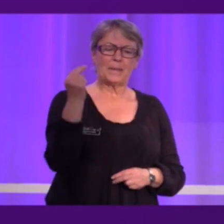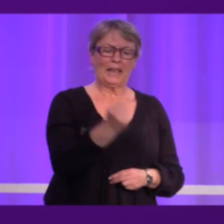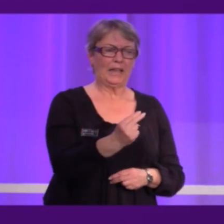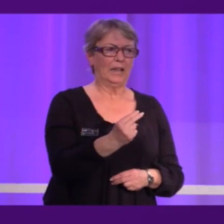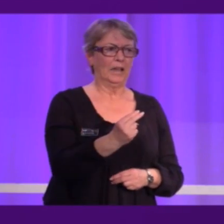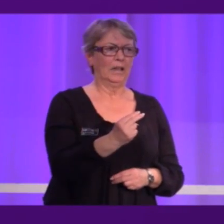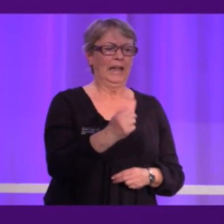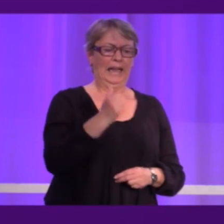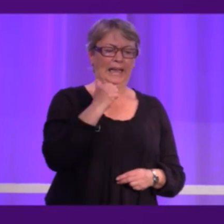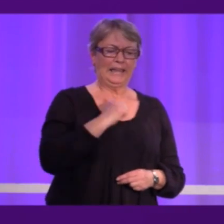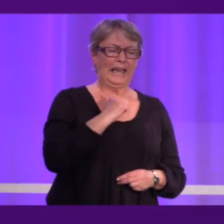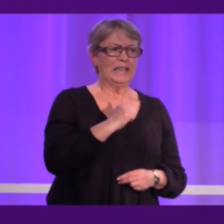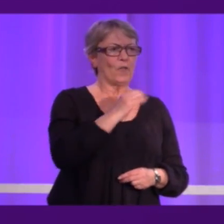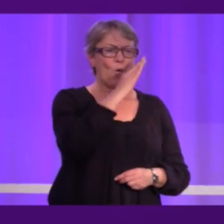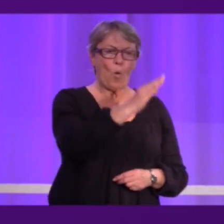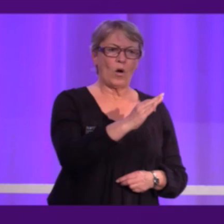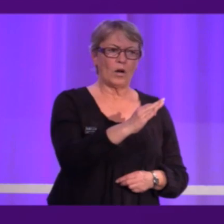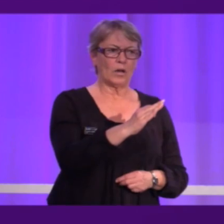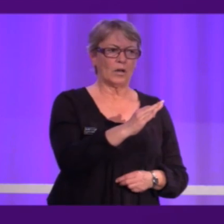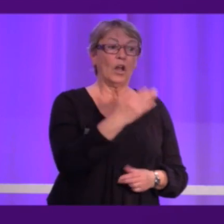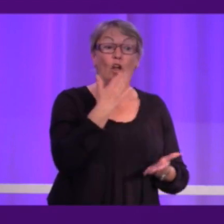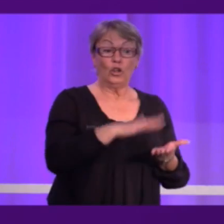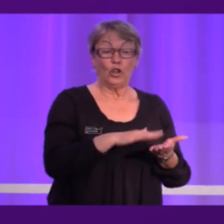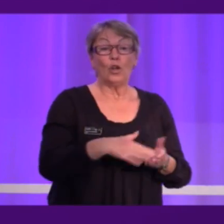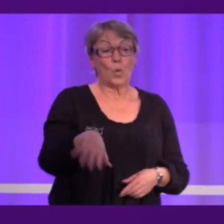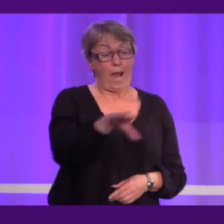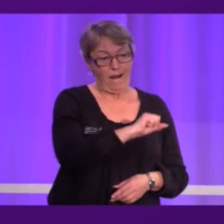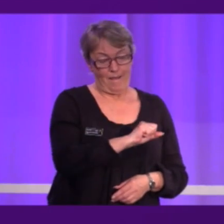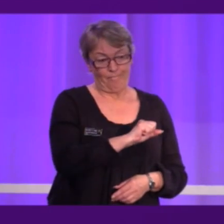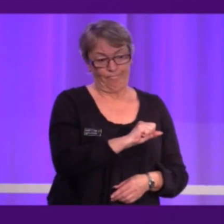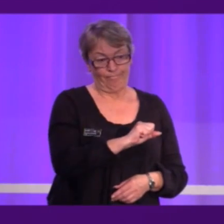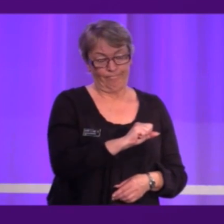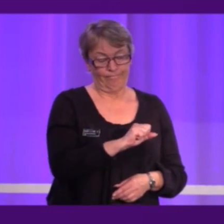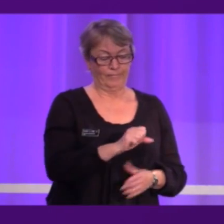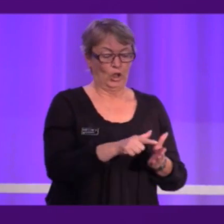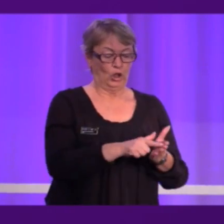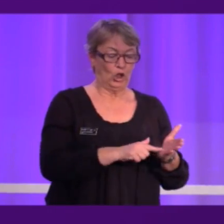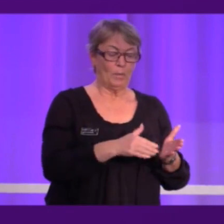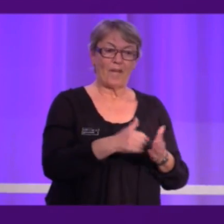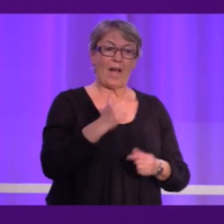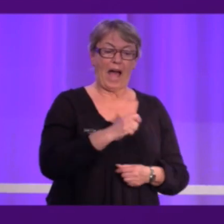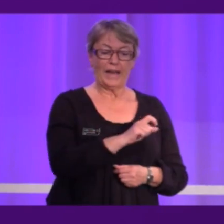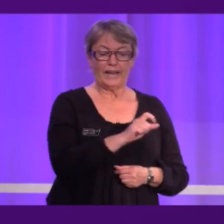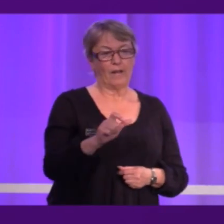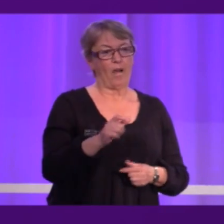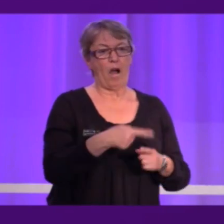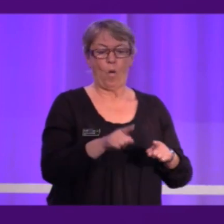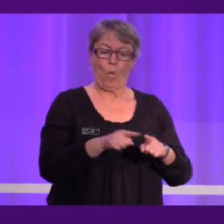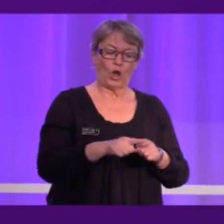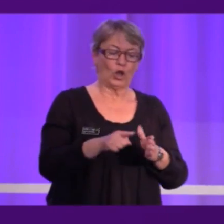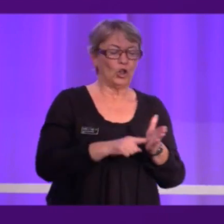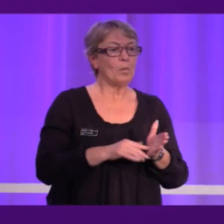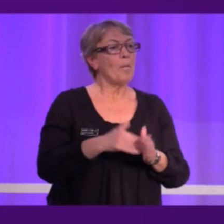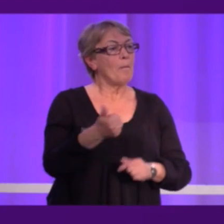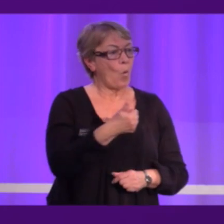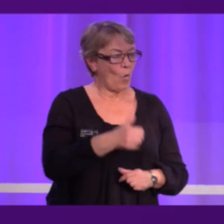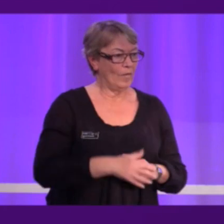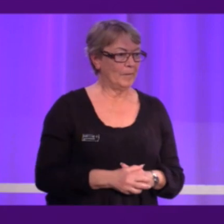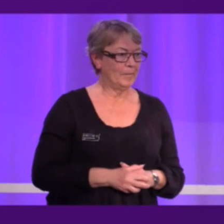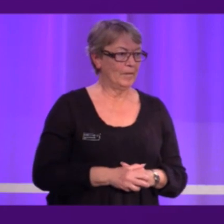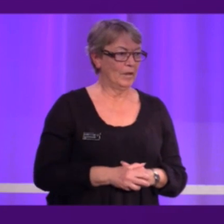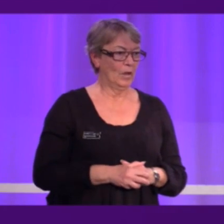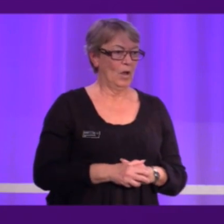tillgänglighetsperspektivet, tillgänglighetsfrågorna gynnar ju alla typer av användare med alla typer av behov. Och